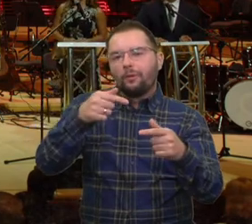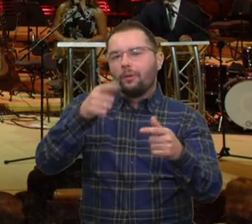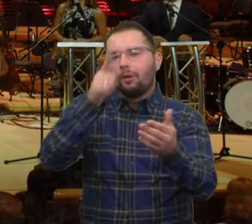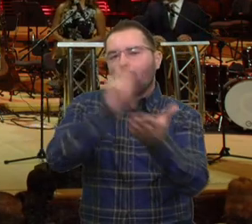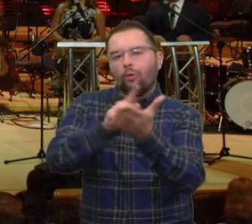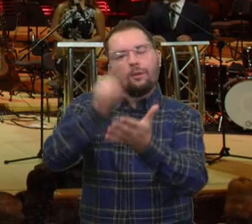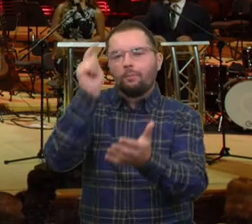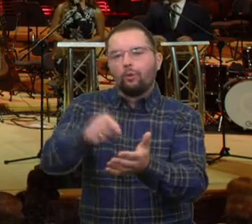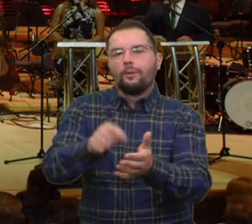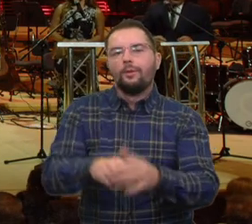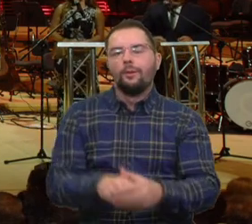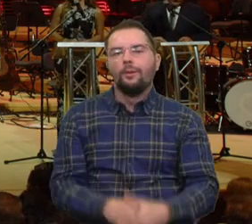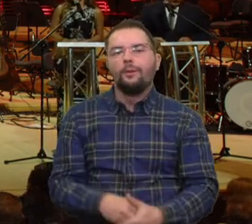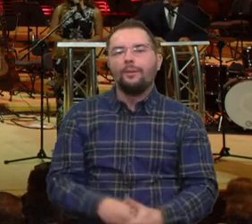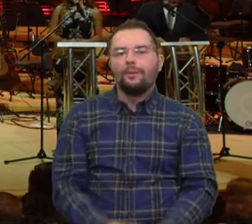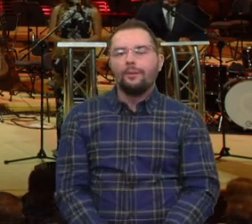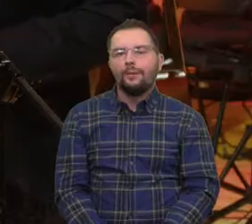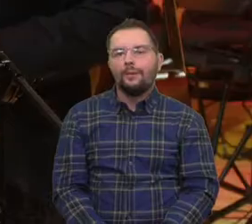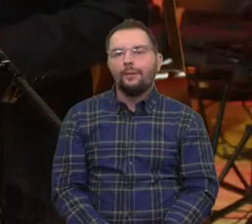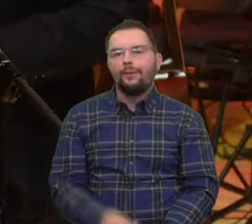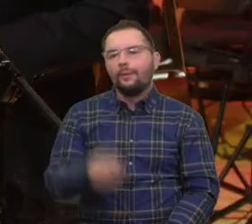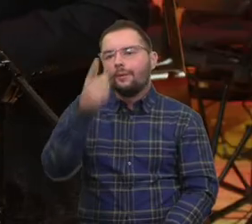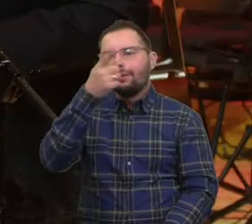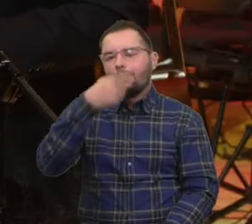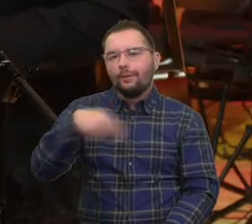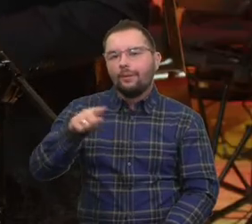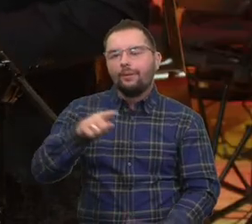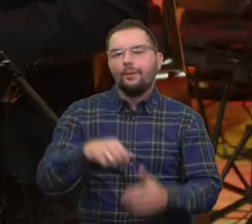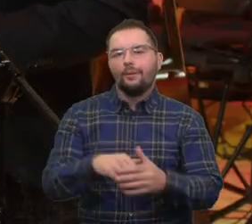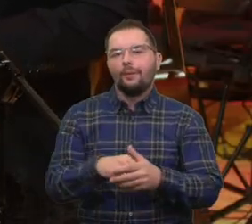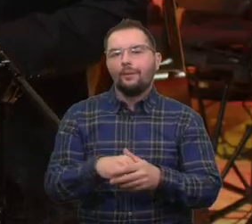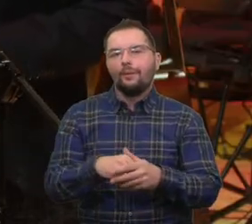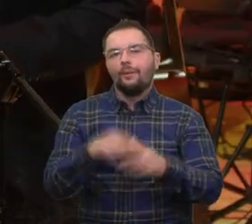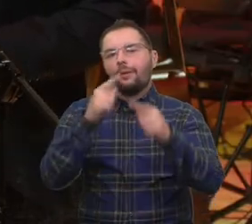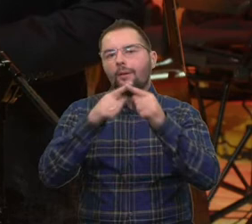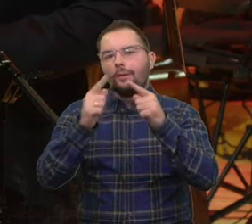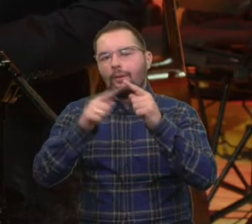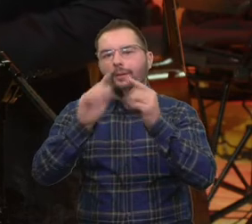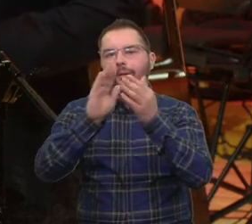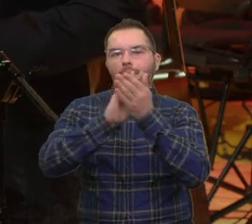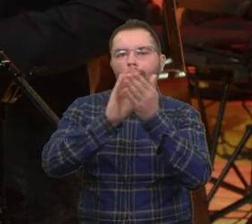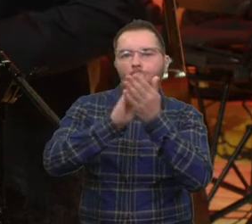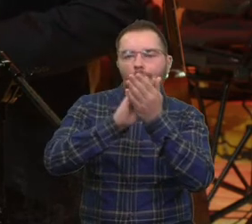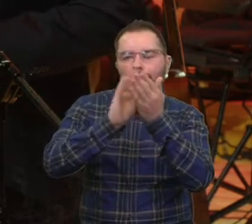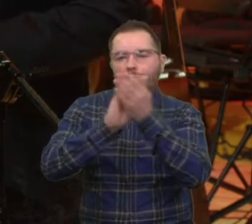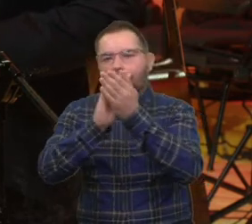Nasze gratulacje. Zechcą państwo zająć miejsce na widowni przed państwem jeszcze w tym oklaskiwanym marszu.